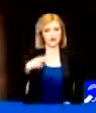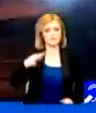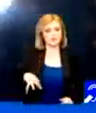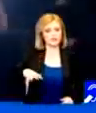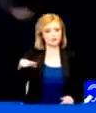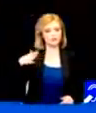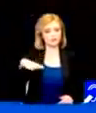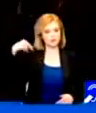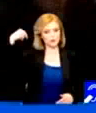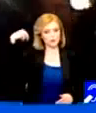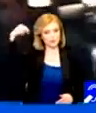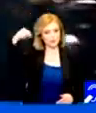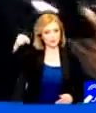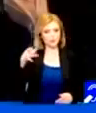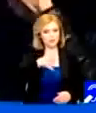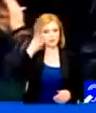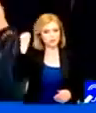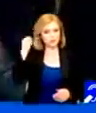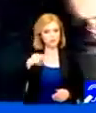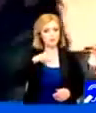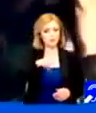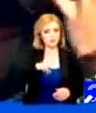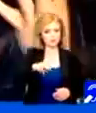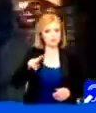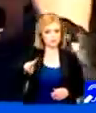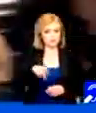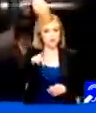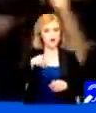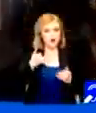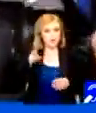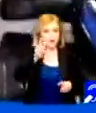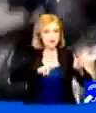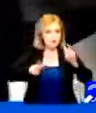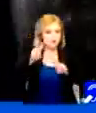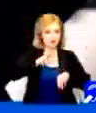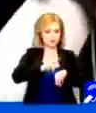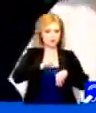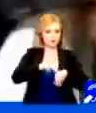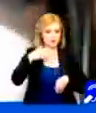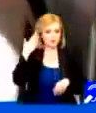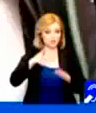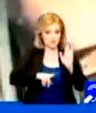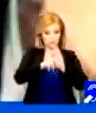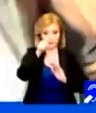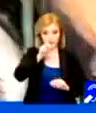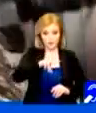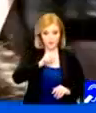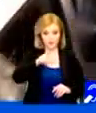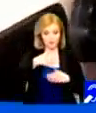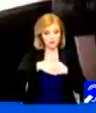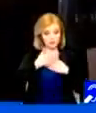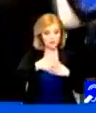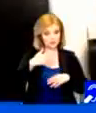Fiul fostului președinte al Republicii Moldova, Petru Lucinski, este dat în urmărire generală de poliția română. La începutul lui aprilie, el a fost